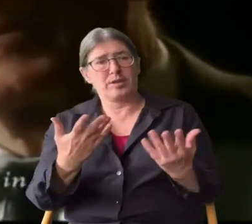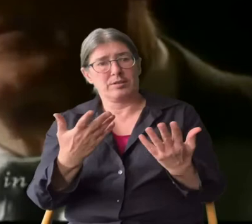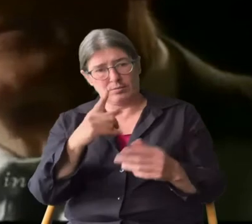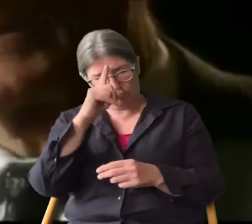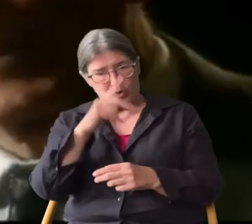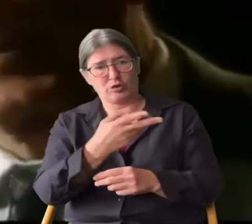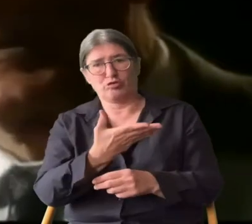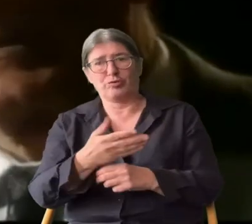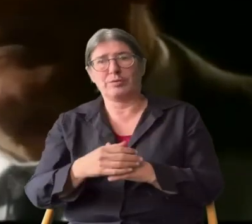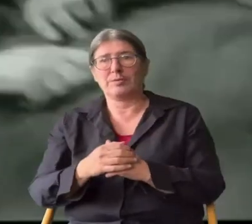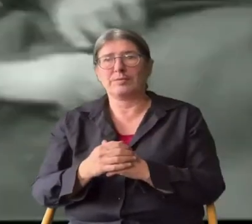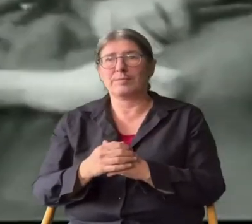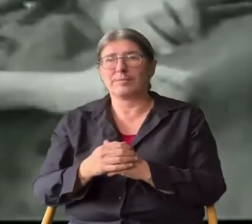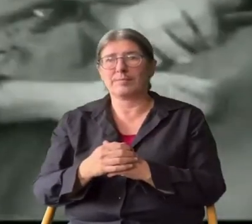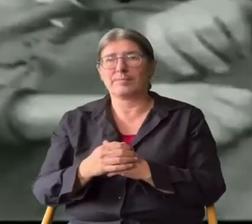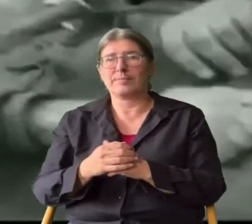erfahren.